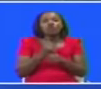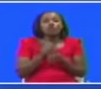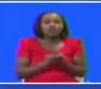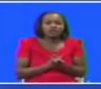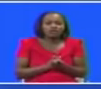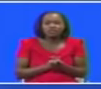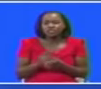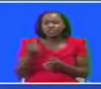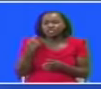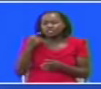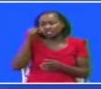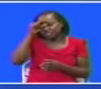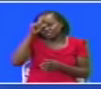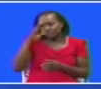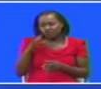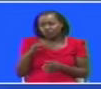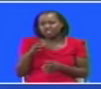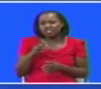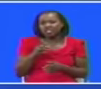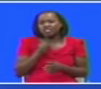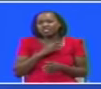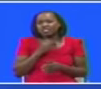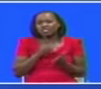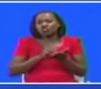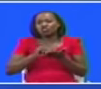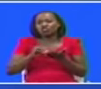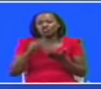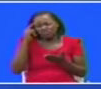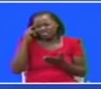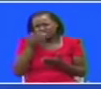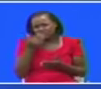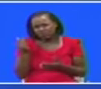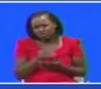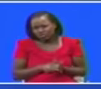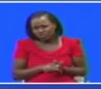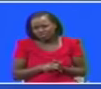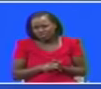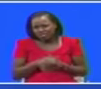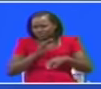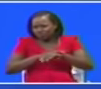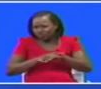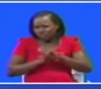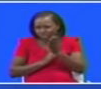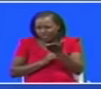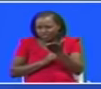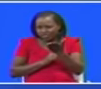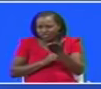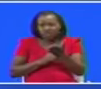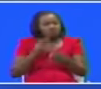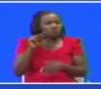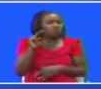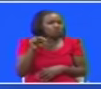Jana magavana wametishia kuwafuta madaktari. Unadhani hili ni jambo zuri? Kuwafuta madaktari? Maoni yangu